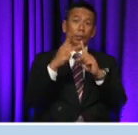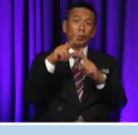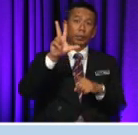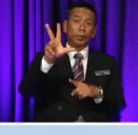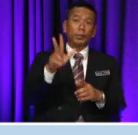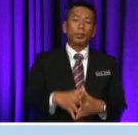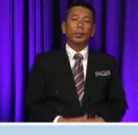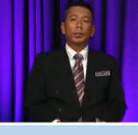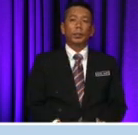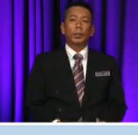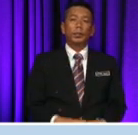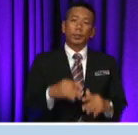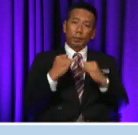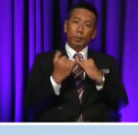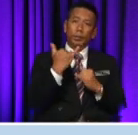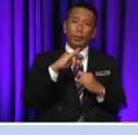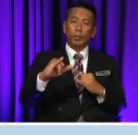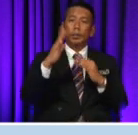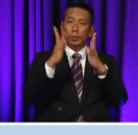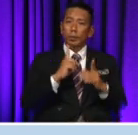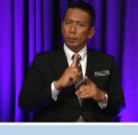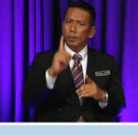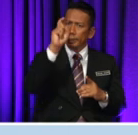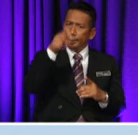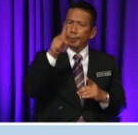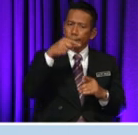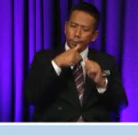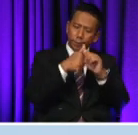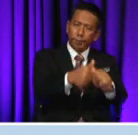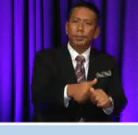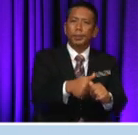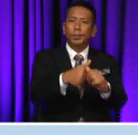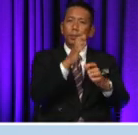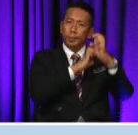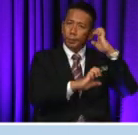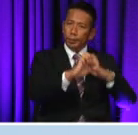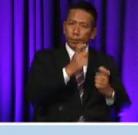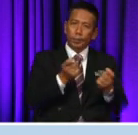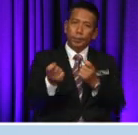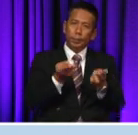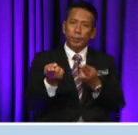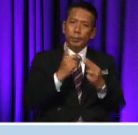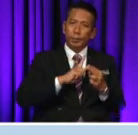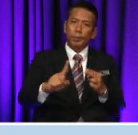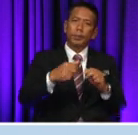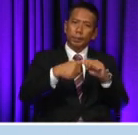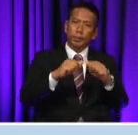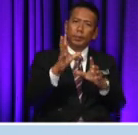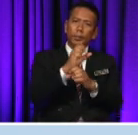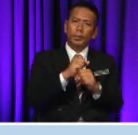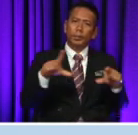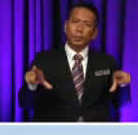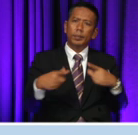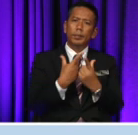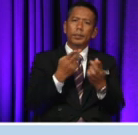baik kesimpulannya umat Islam perlulah mematuhi etika takbir urus Islam agar dapat melaksanakan